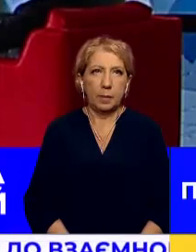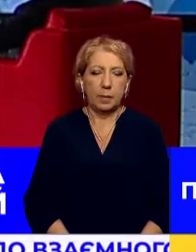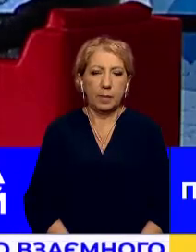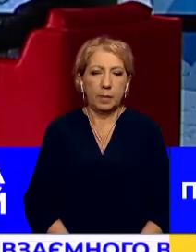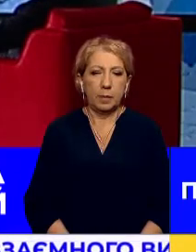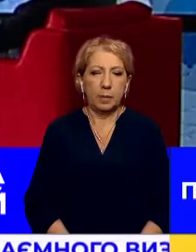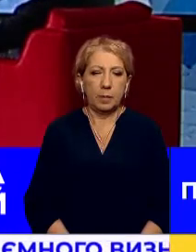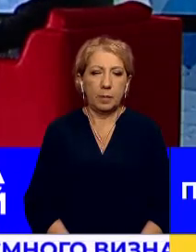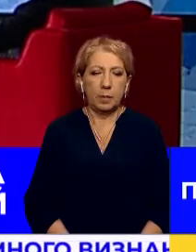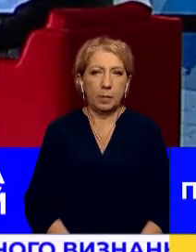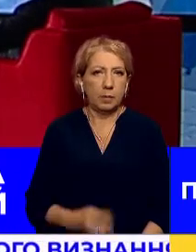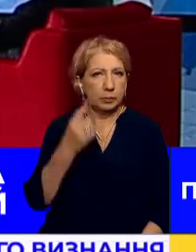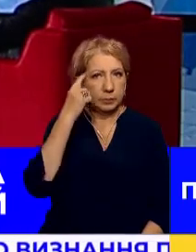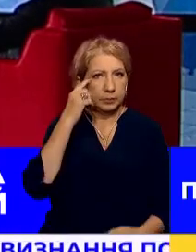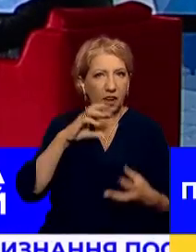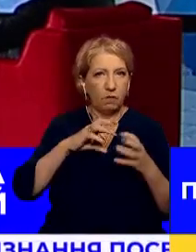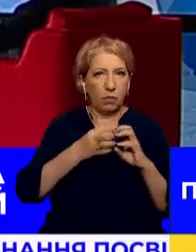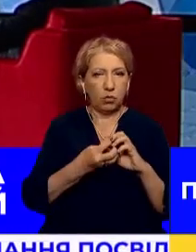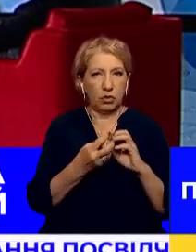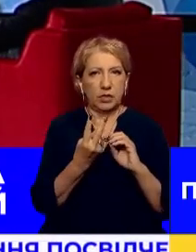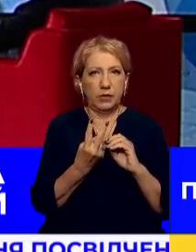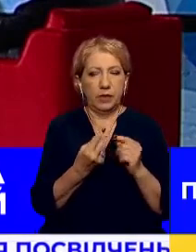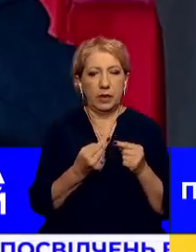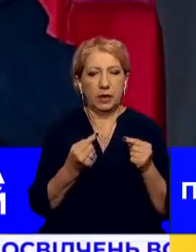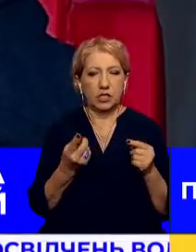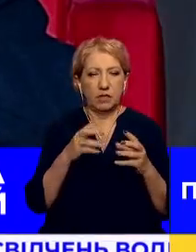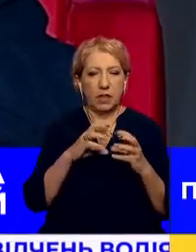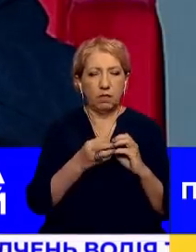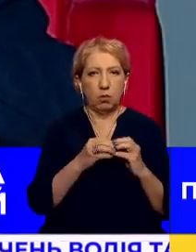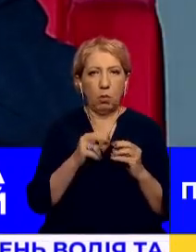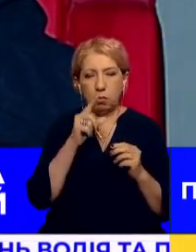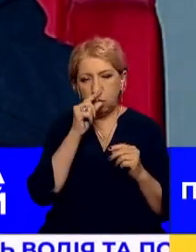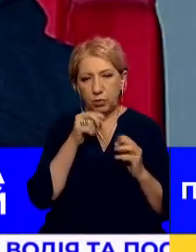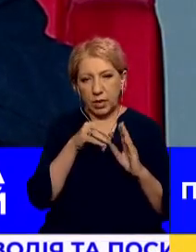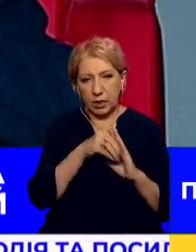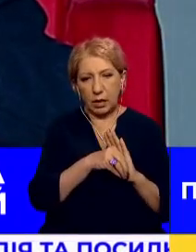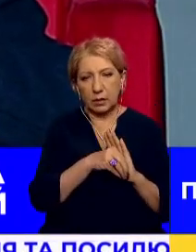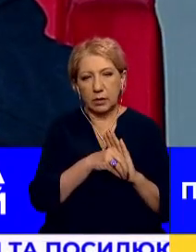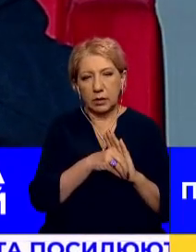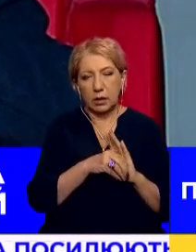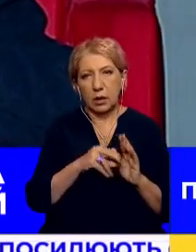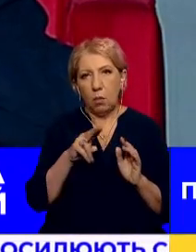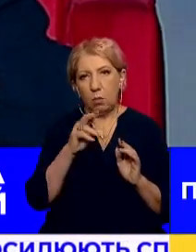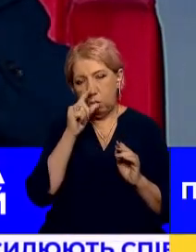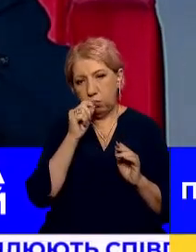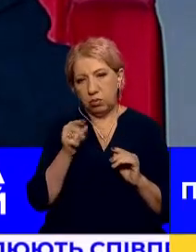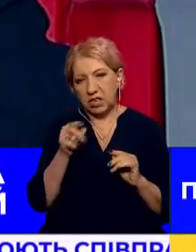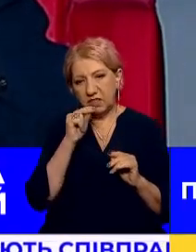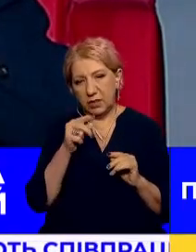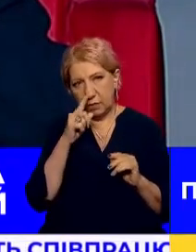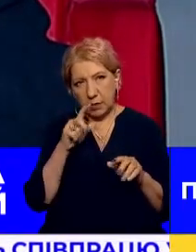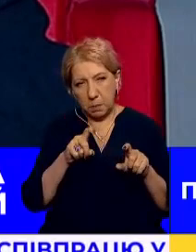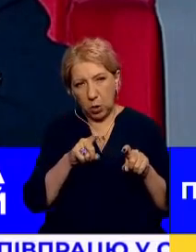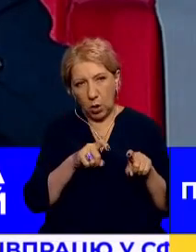сюди вкрутити дві речі. Давайте вкрутимо сюди Путіна. От Путін, це Путін, він